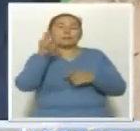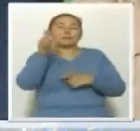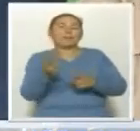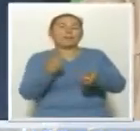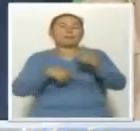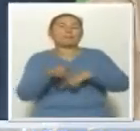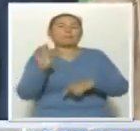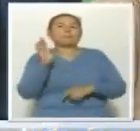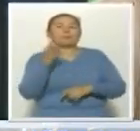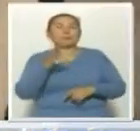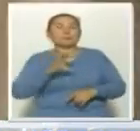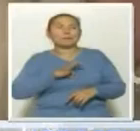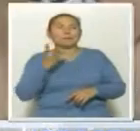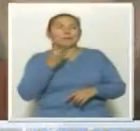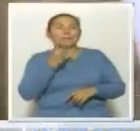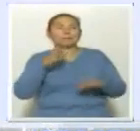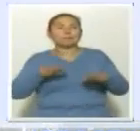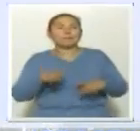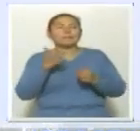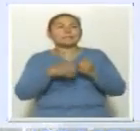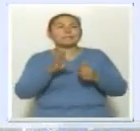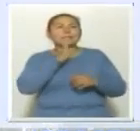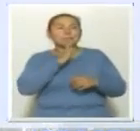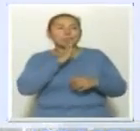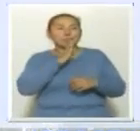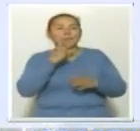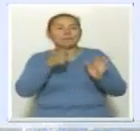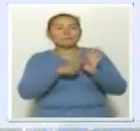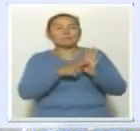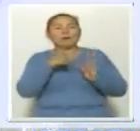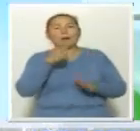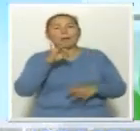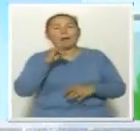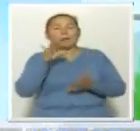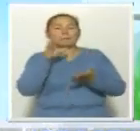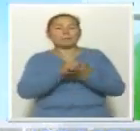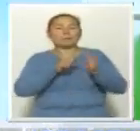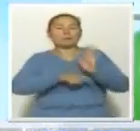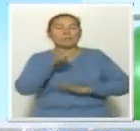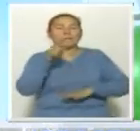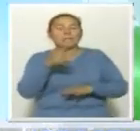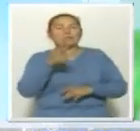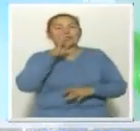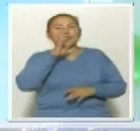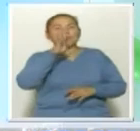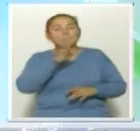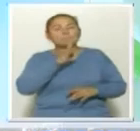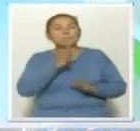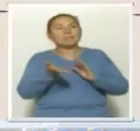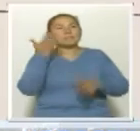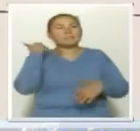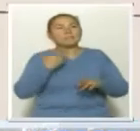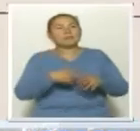она стала третьей в пара пауэрлифтинге среди девушек 27-летняя гаухар начала заниматься спортом всего четыре месяца назад